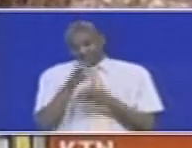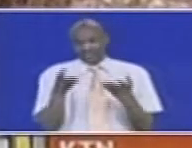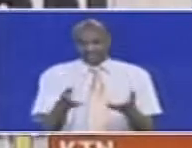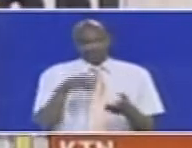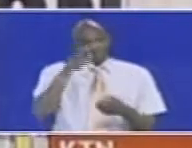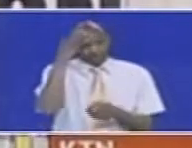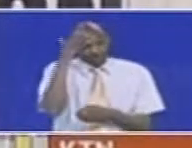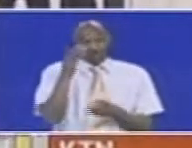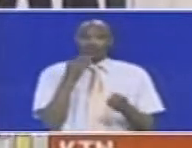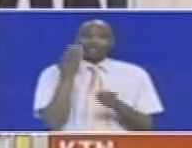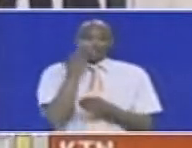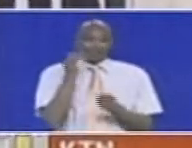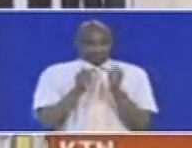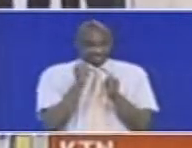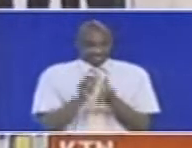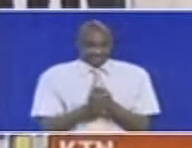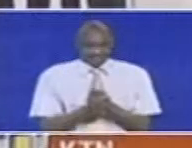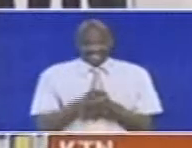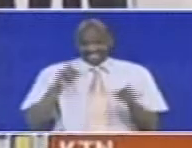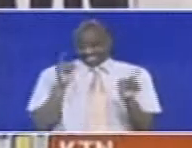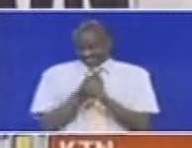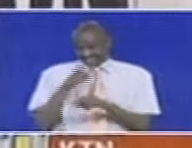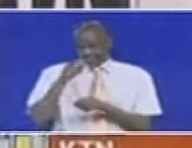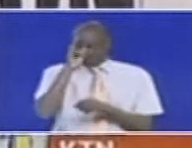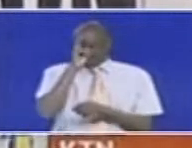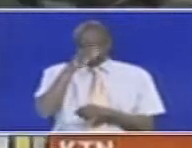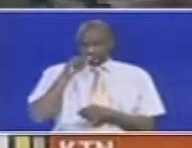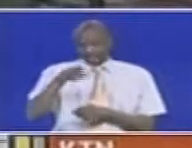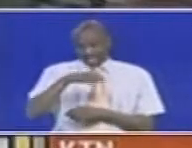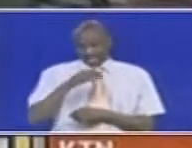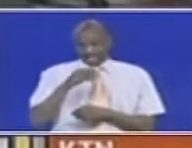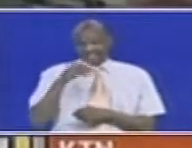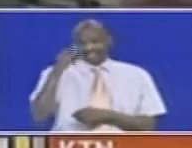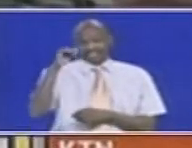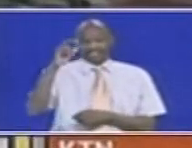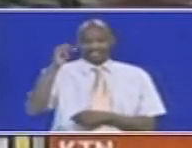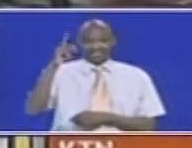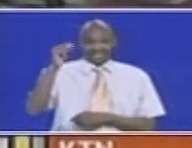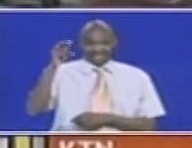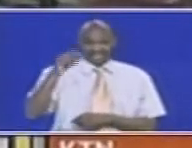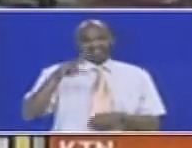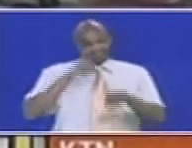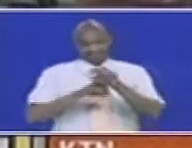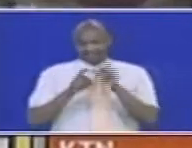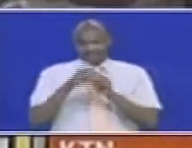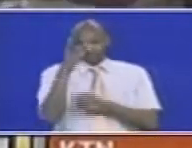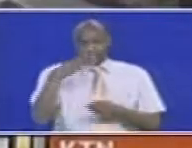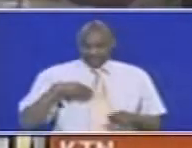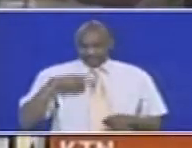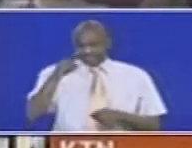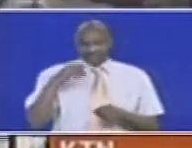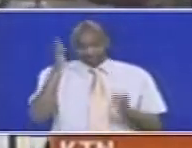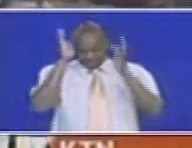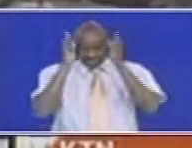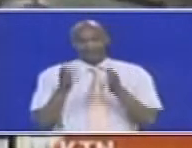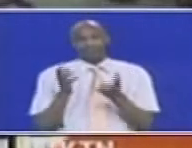wanazokula. Na haiko tofauti pale maafisa wa polisi kutoka eneo la Kitengela walipotia nguvuni washukiwa wawili walikuwa wamebeba nyama ya punda yenye